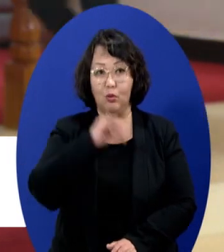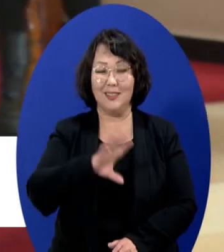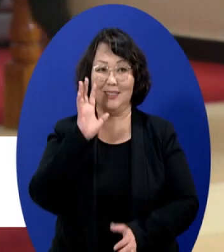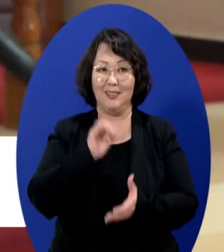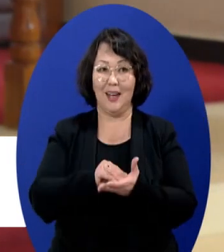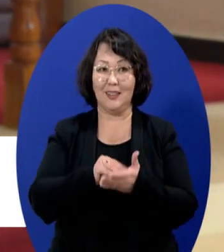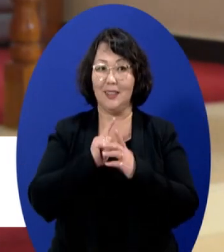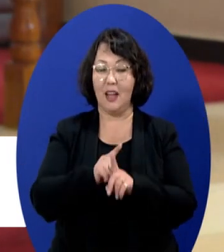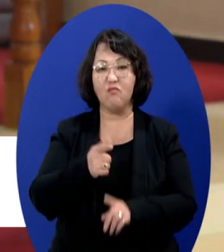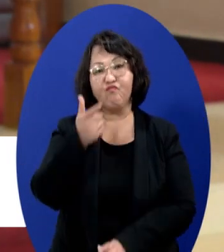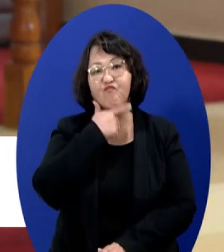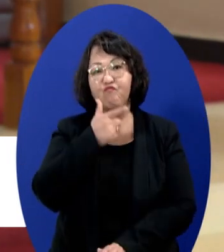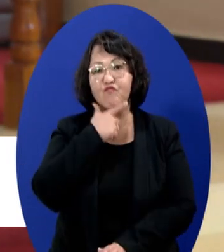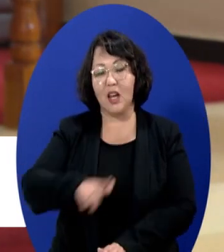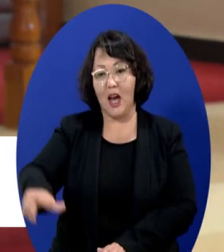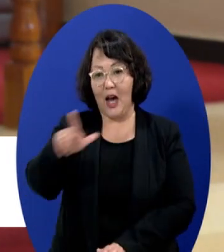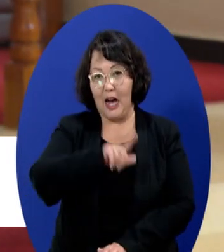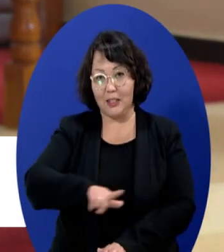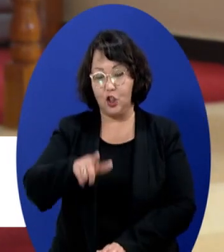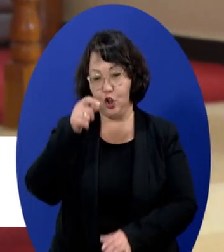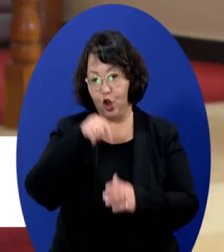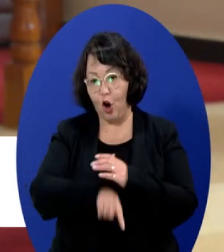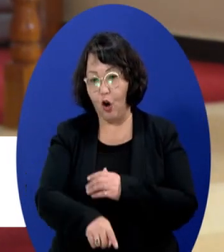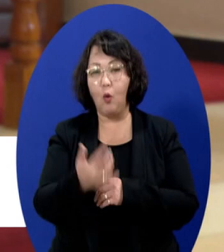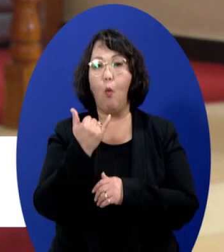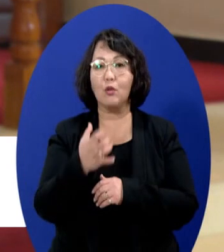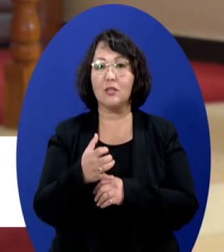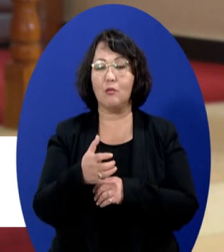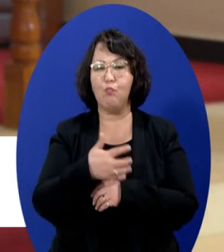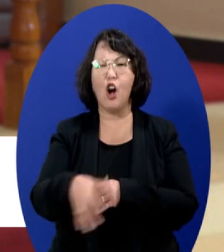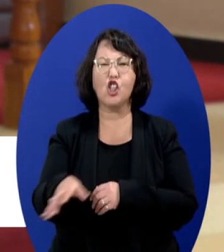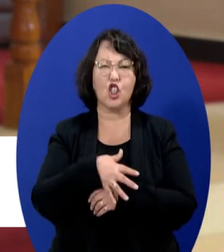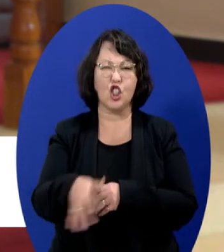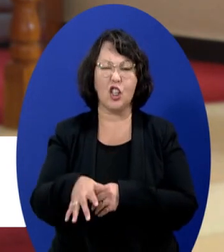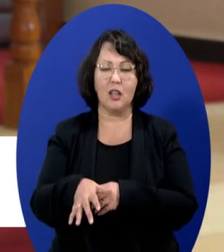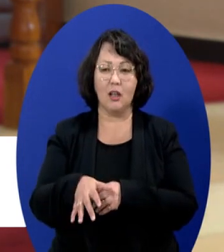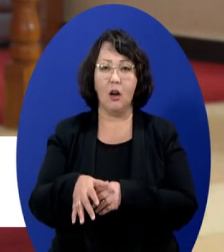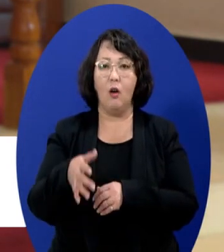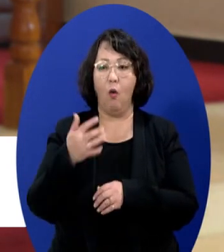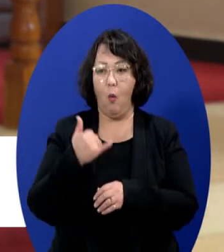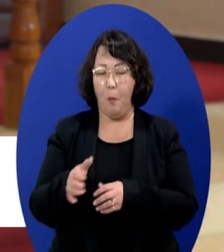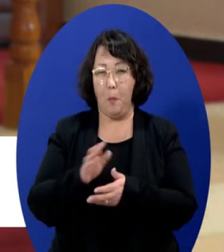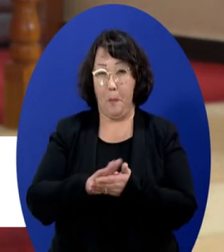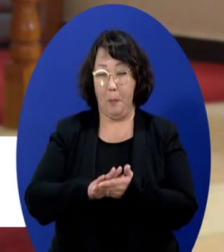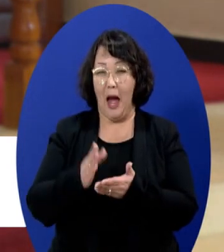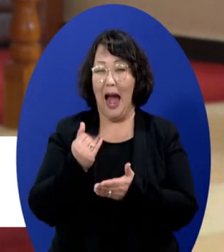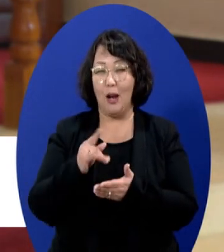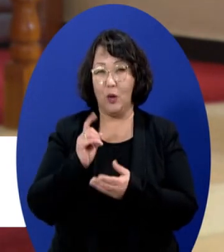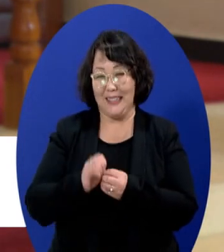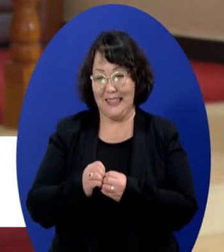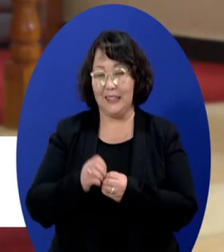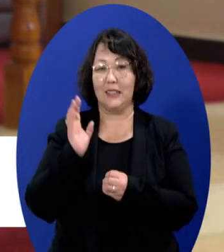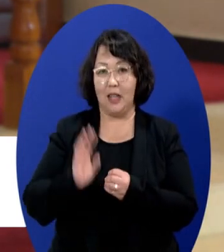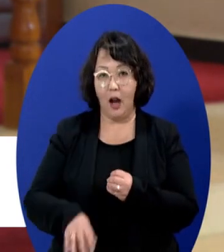шаардлага хангахгүй өөрөөр хэлбэл усыг зайлшгүй одоо хариуцгал халдвар гүйцэлд хийжээж үндтний усны их үсвэрт